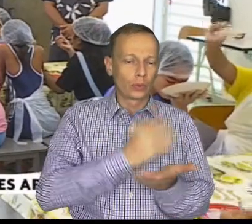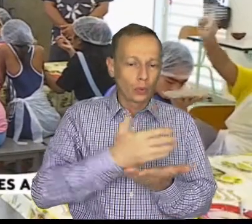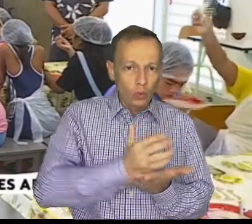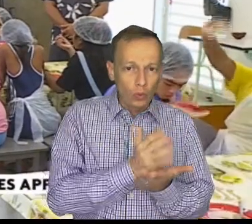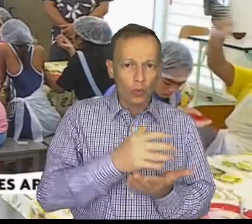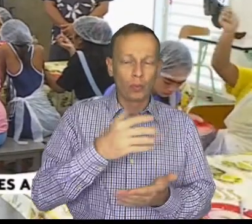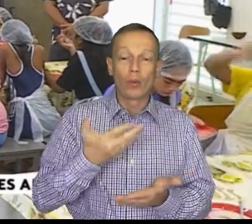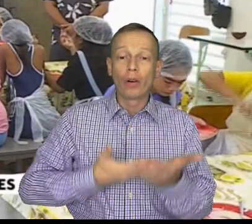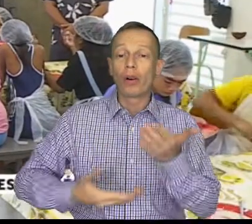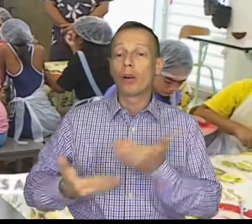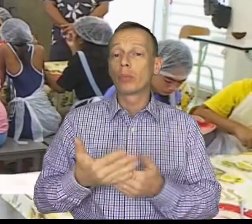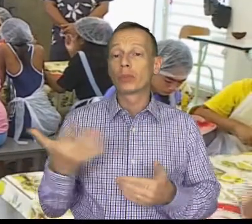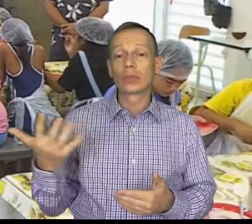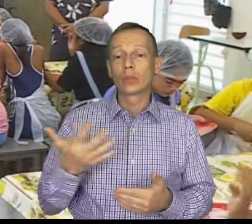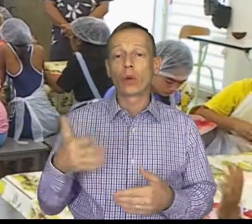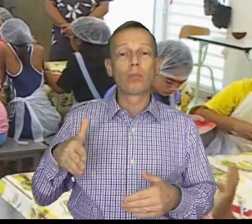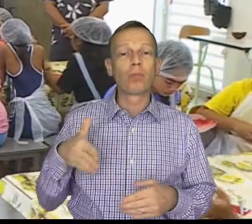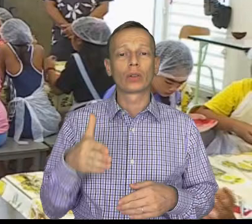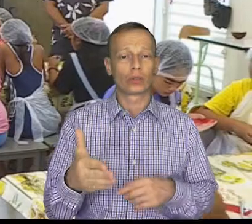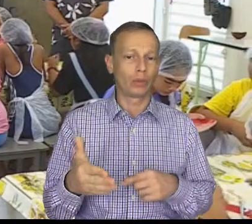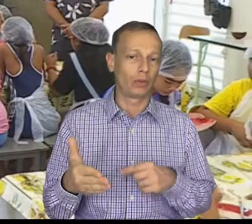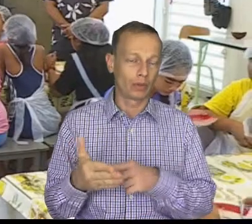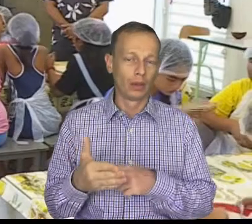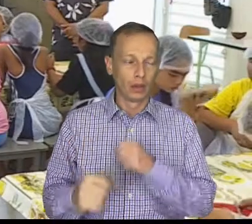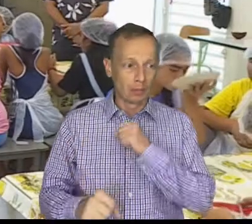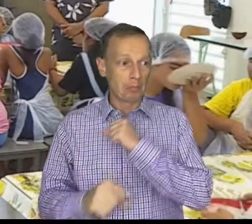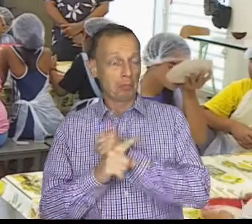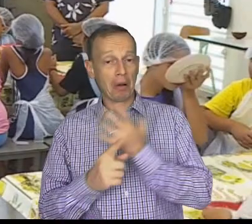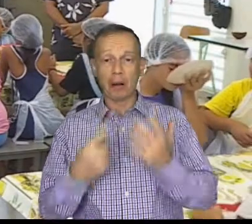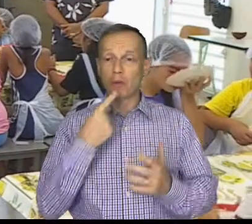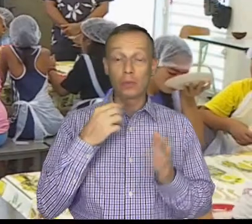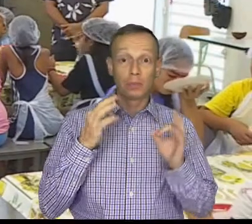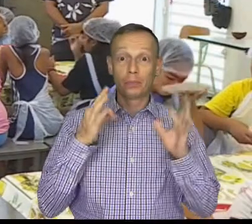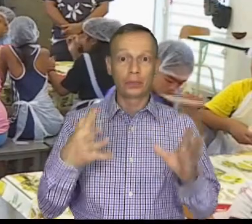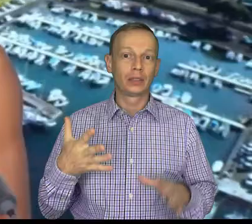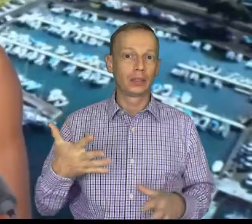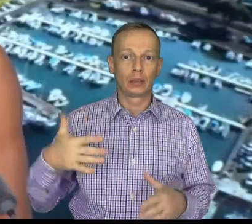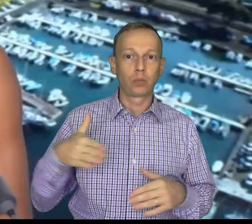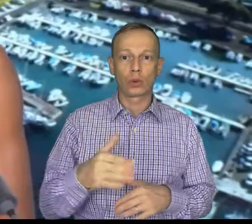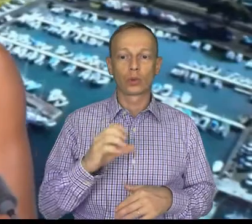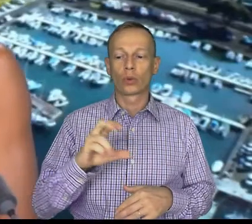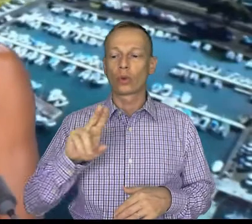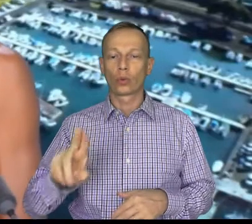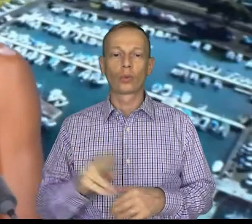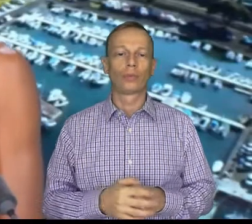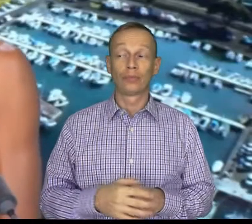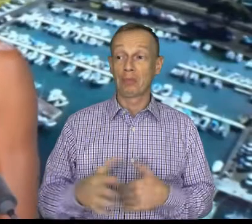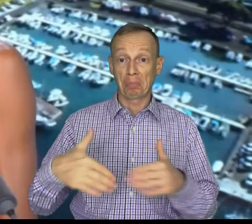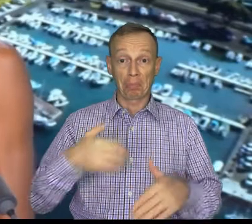qui ont remplacé, on va dire, le poisson. Donc c'est un petit peu le goût du poisson cru. Voilà, et ça marche